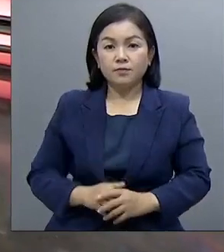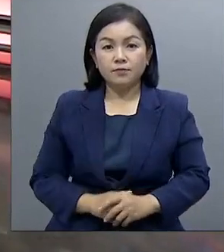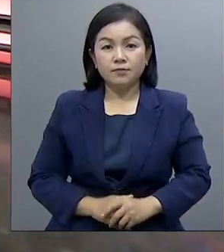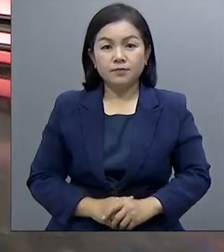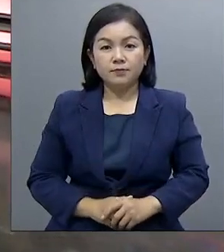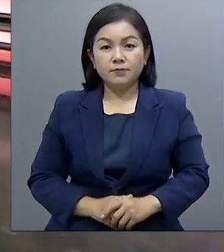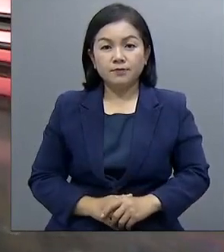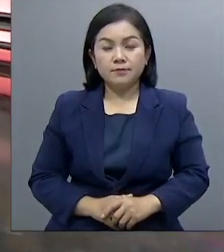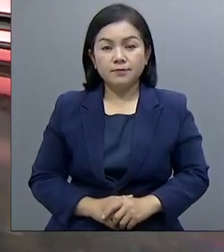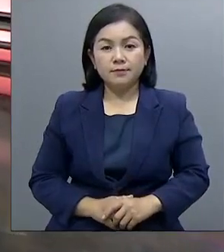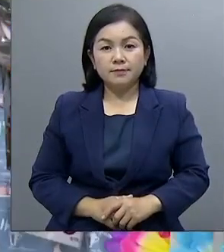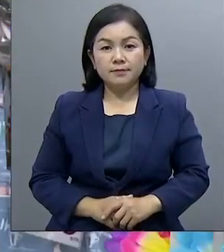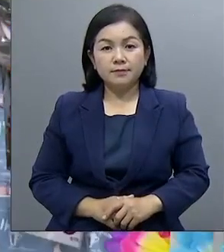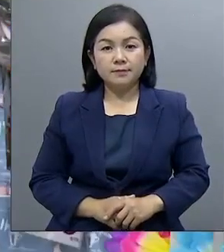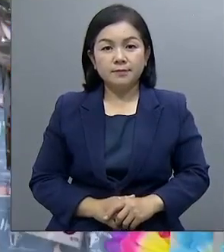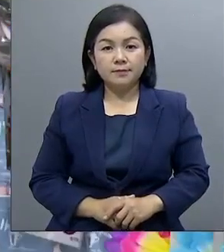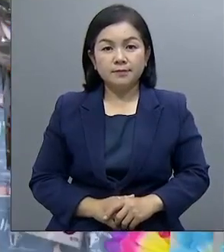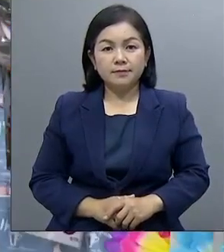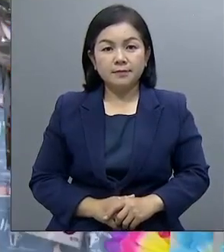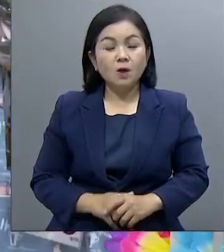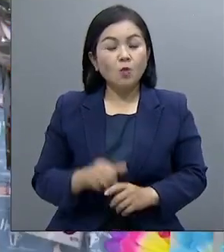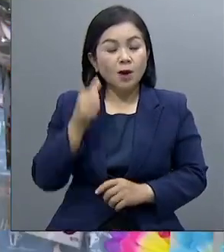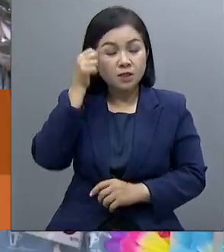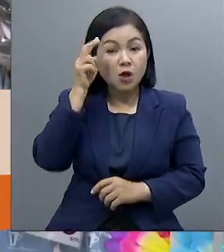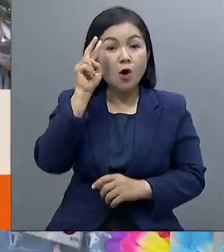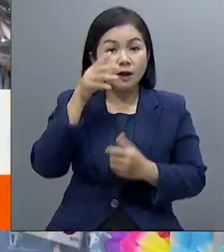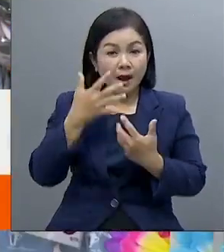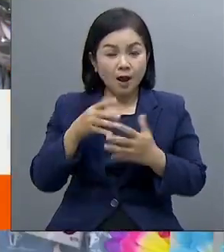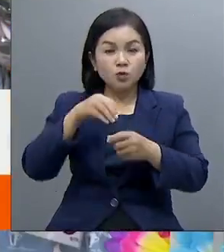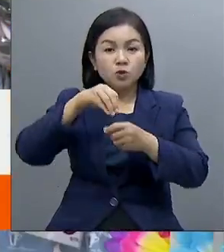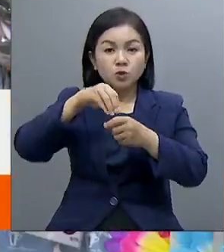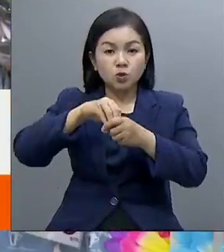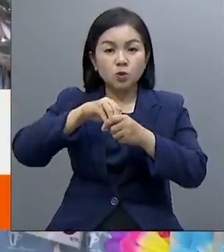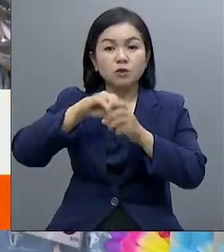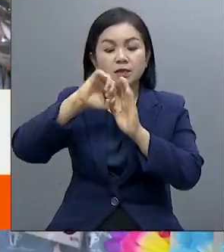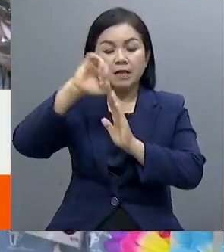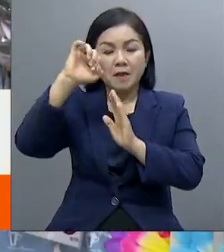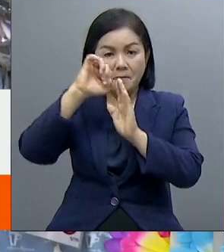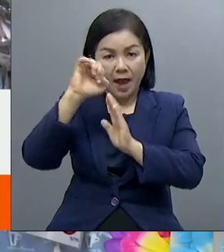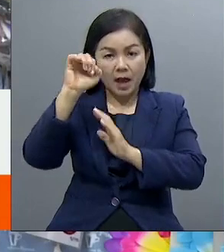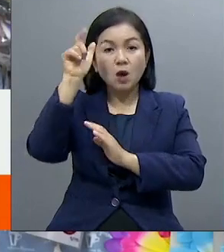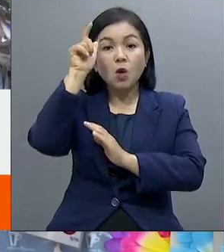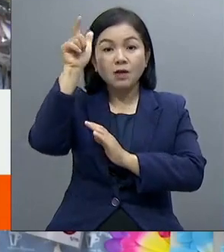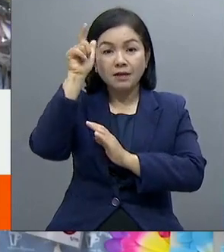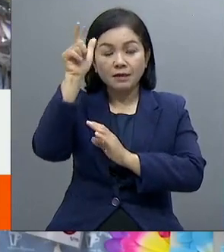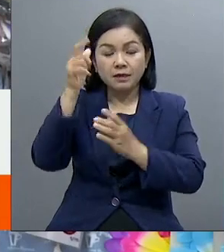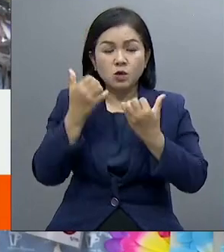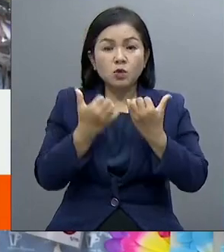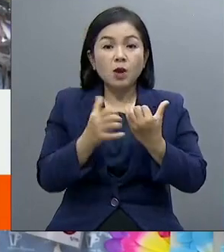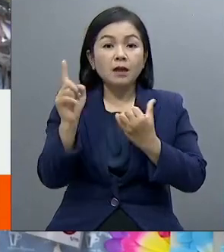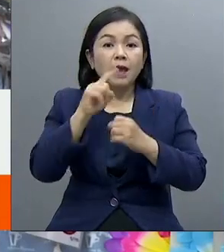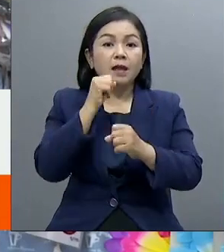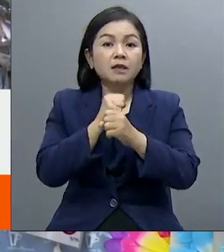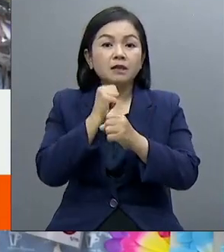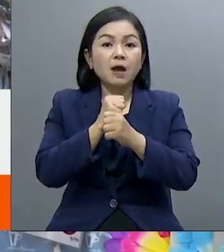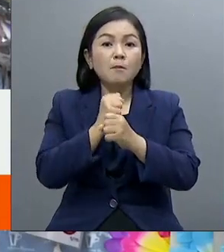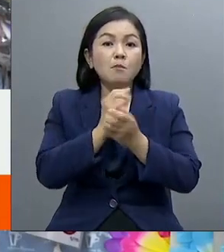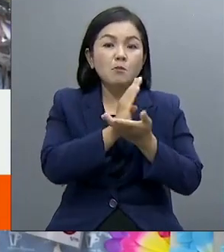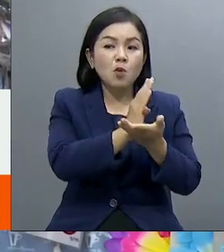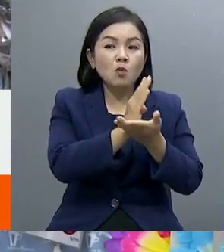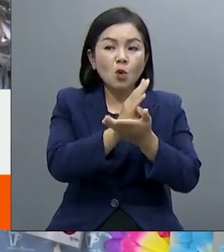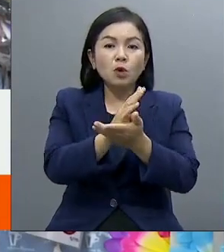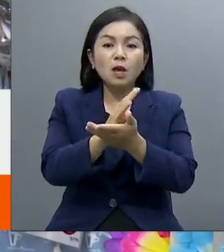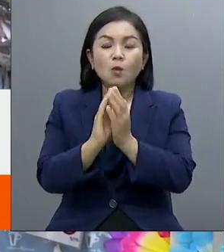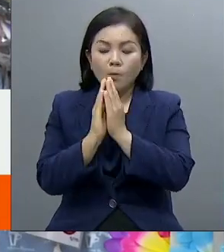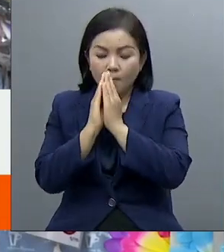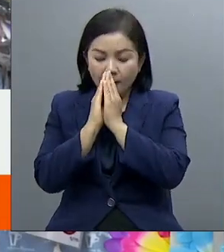ค่ะคุณพรบดีคุณจิรชาตาคะวันที่2ที่อยู่จังหวัดเชียงใหม่ของนายทักษิณชินวัตรนะคะเน้นไปที่การทำบุญไหว้พระค่ะเมื่อเช้าค่ะไป